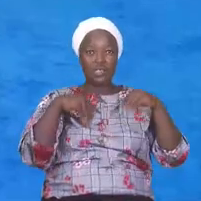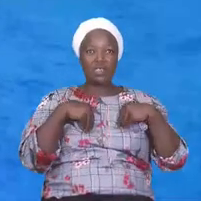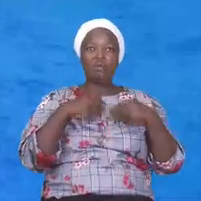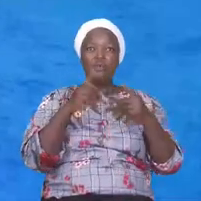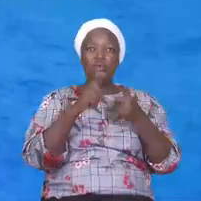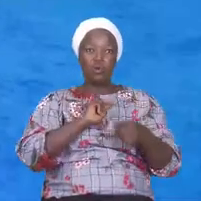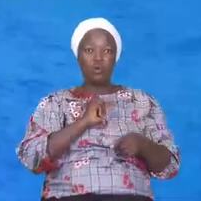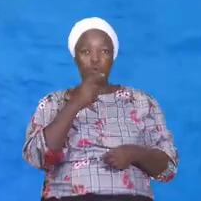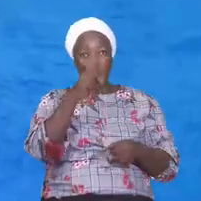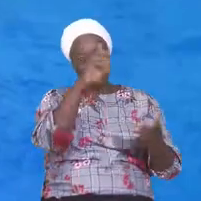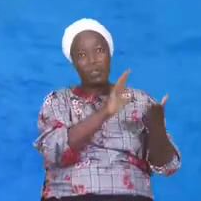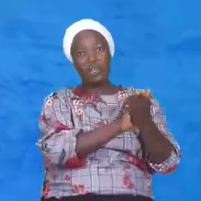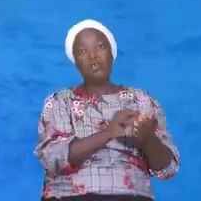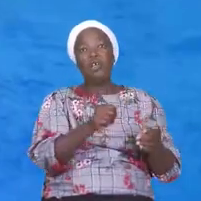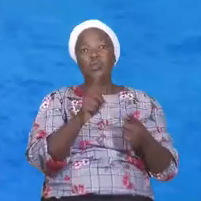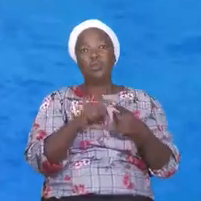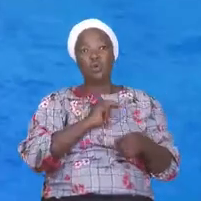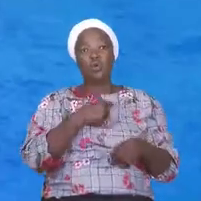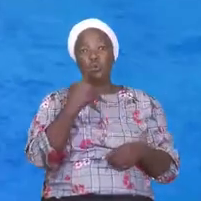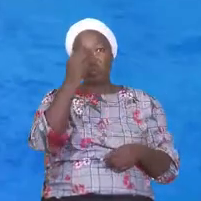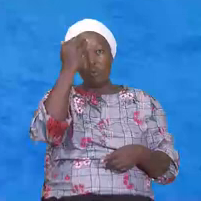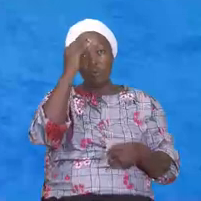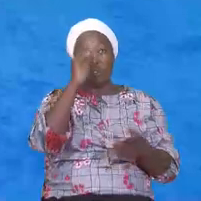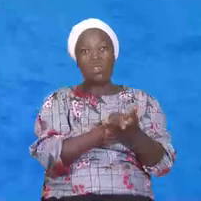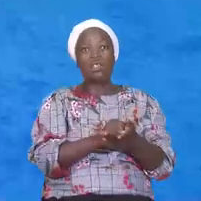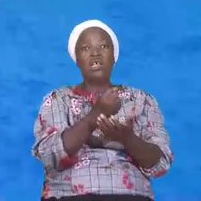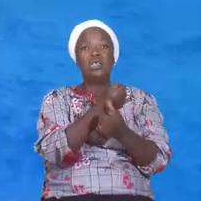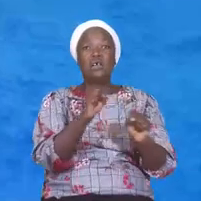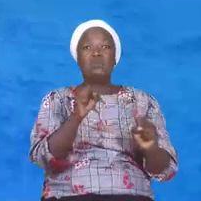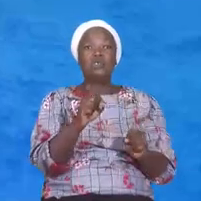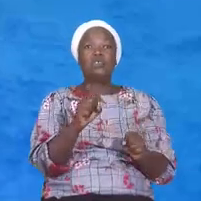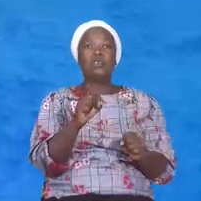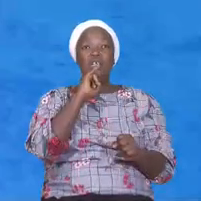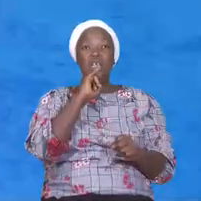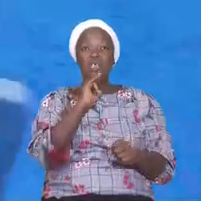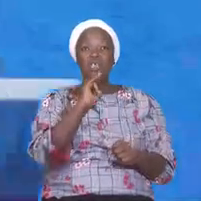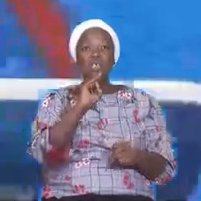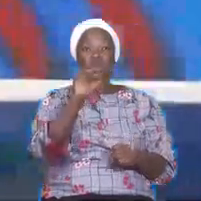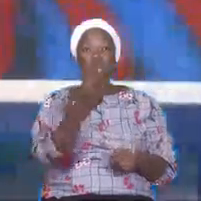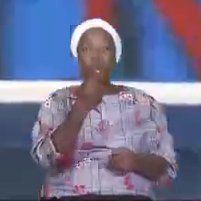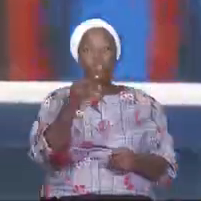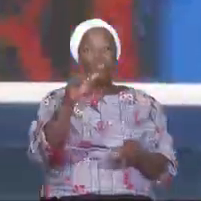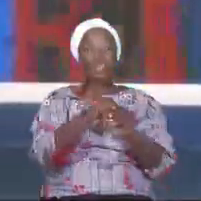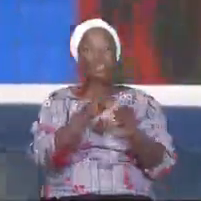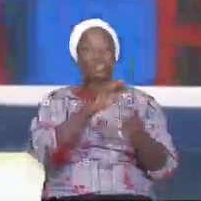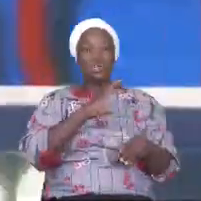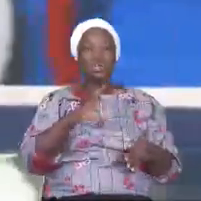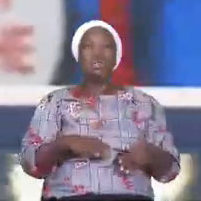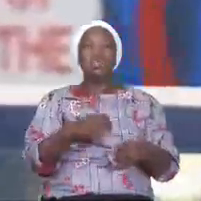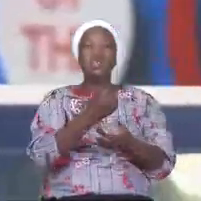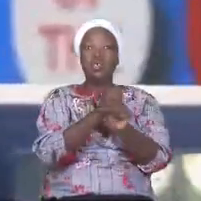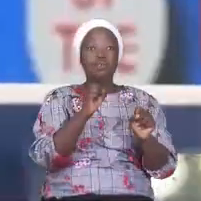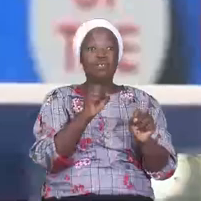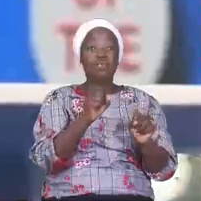Mais pour nous qui acceptons, pour nous qui croyons, pour nous qui savons que le